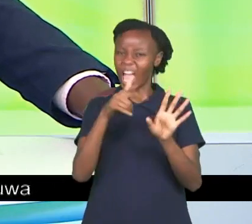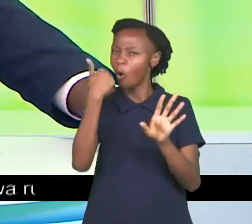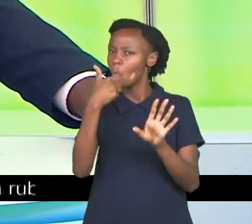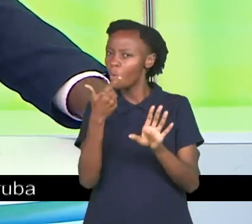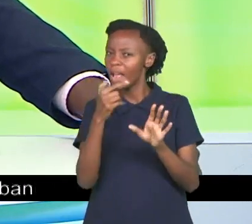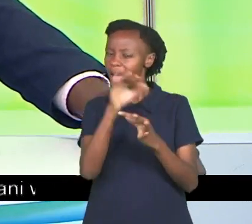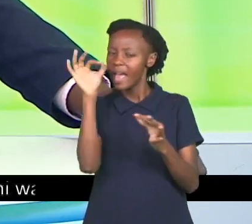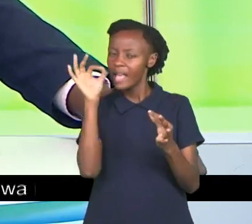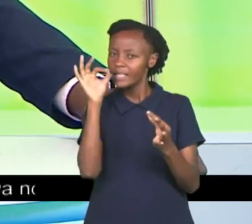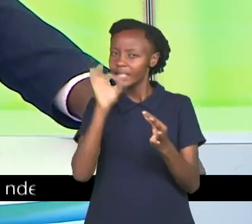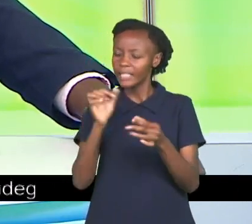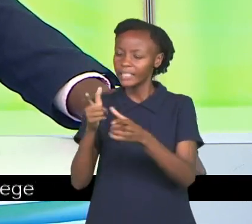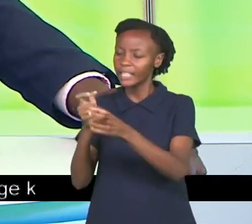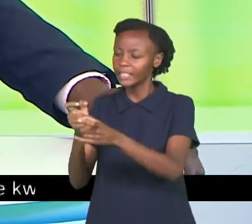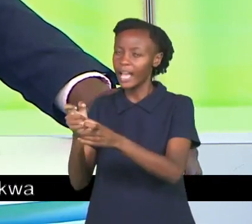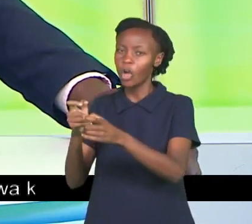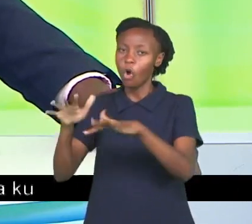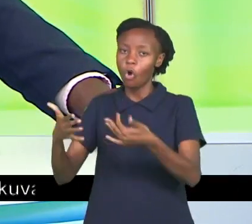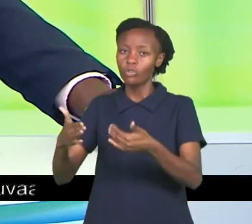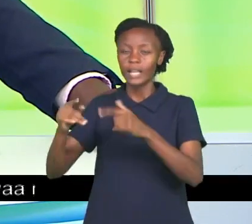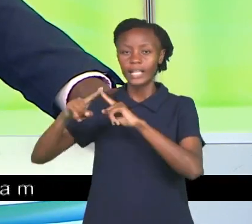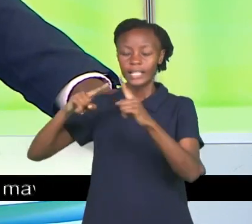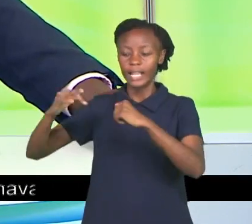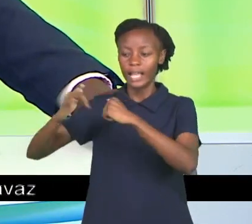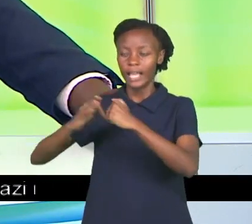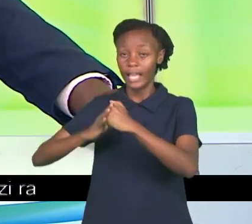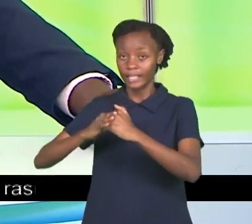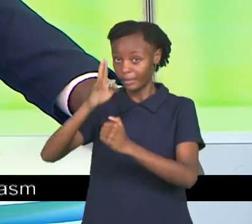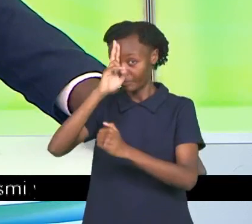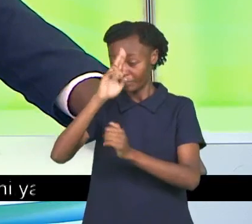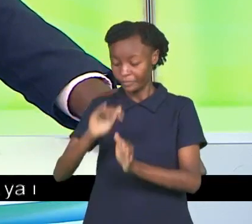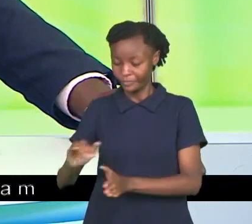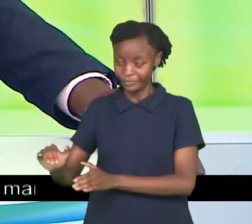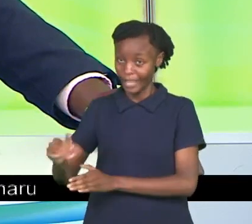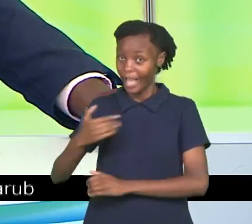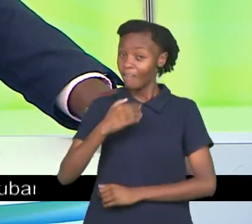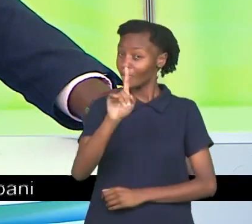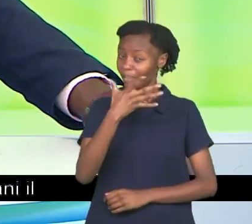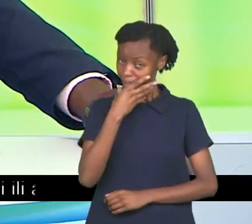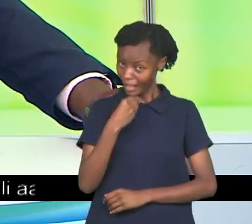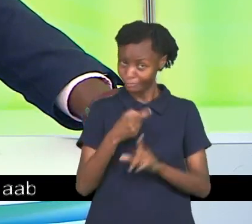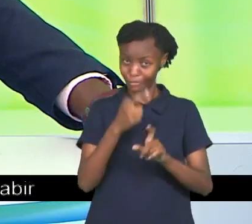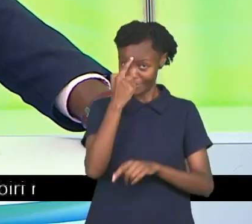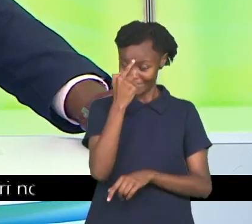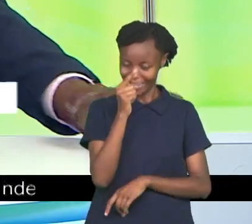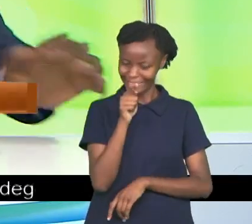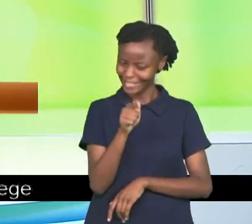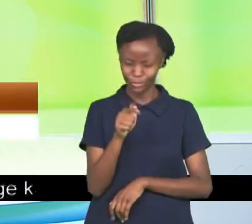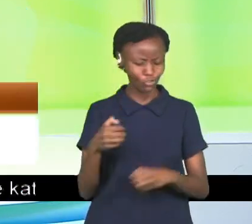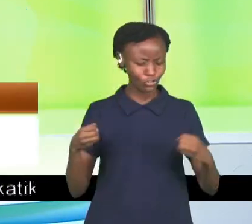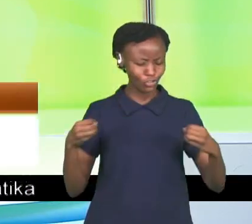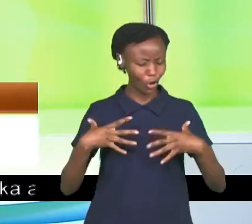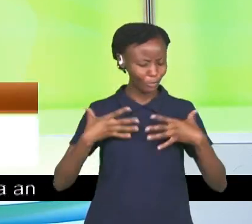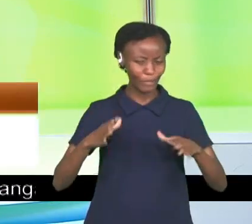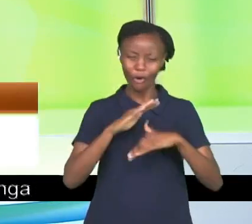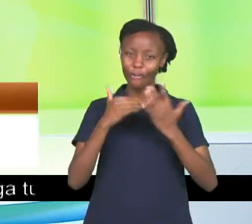hayo yaliyopelekea wanajeshi wanane wa Burundi kufariki. Sikia hii sasa. Jamaa moja raia wa India ameshangaza wengi kote ulimwenguni baada ya kujifanya kuwa